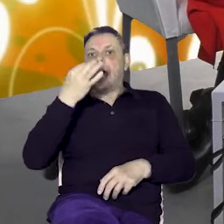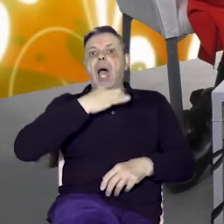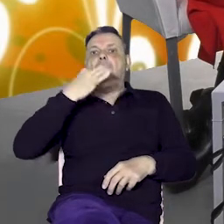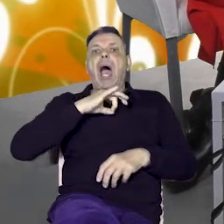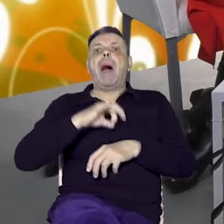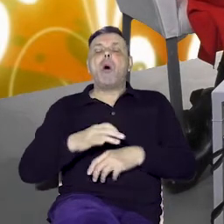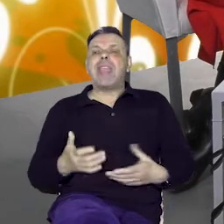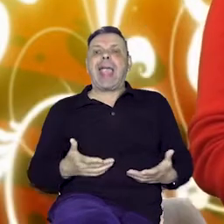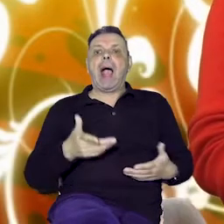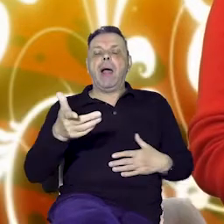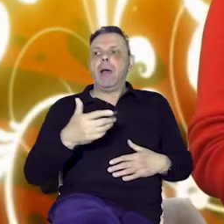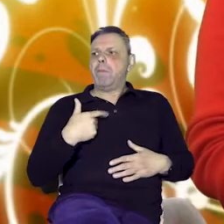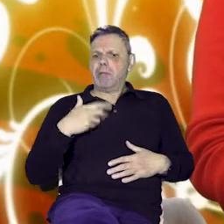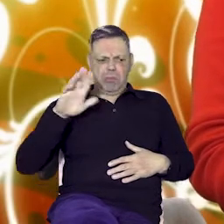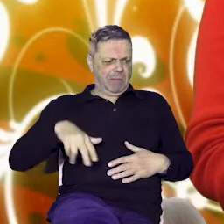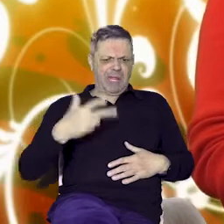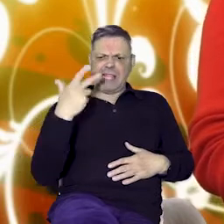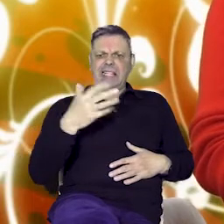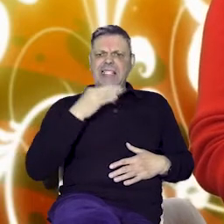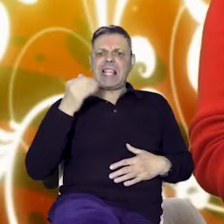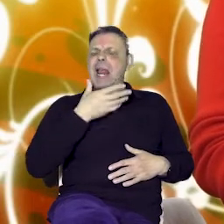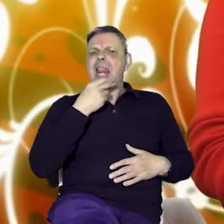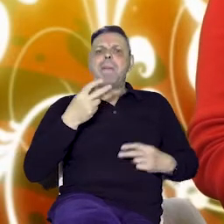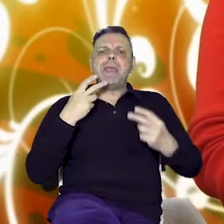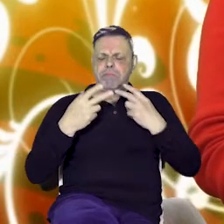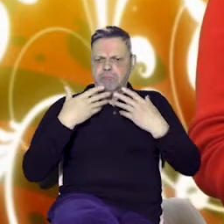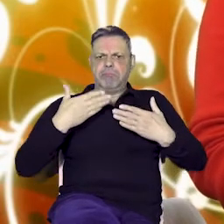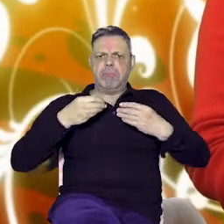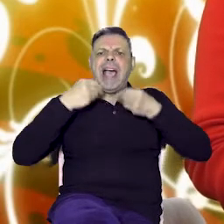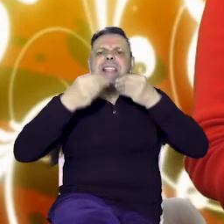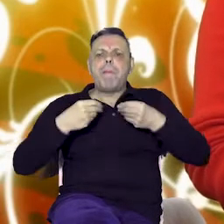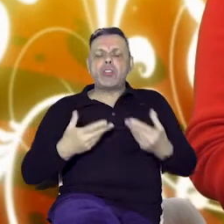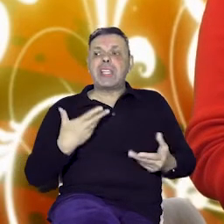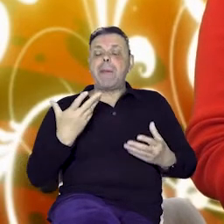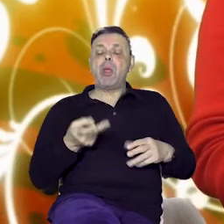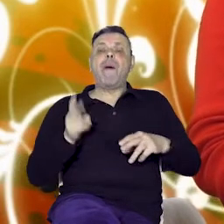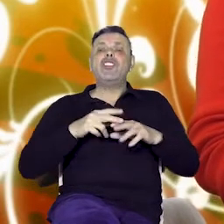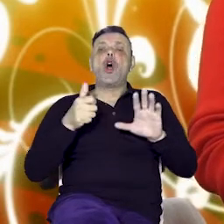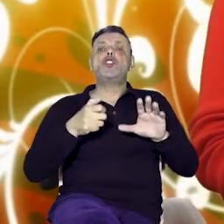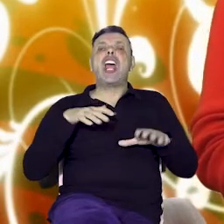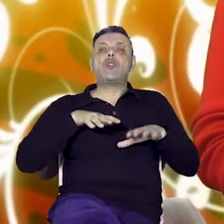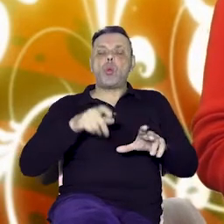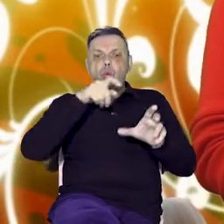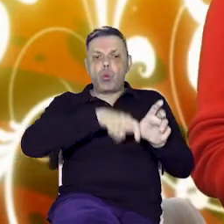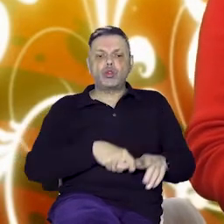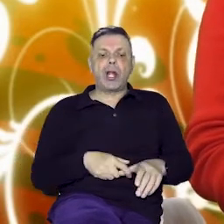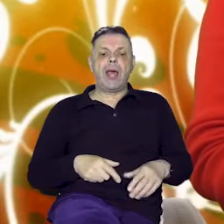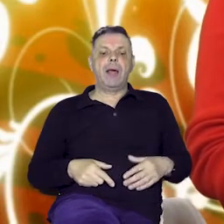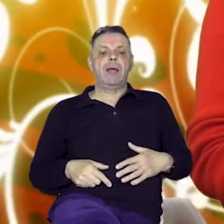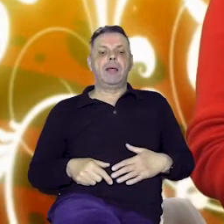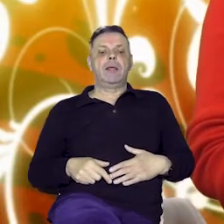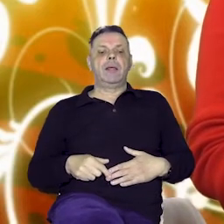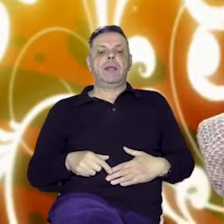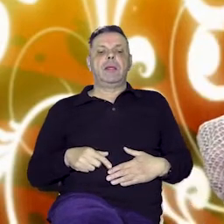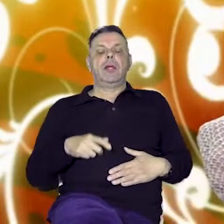imali prije 10 dana jedan prekrasan simpozij na kojem je bilo više od 600 ljudi uključeno. To je bila